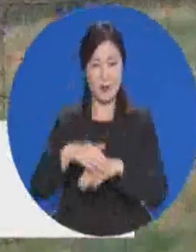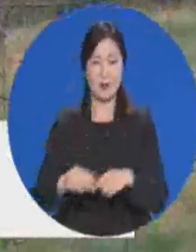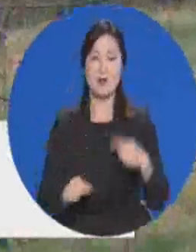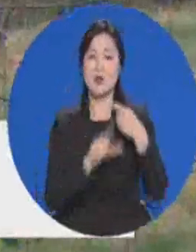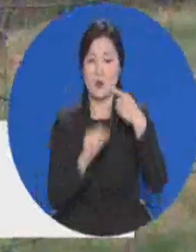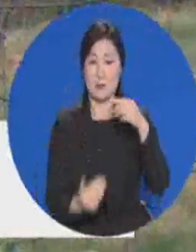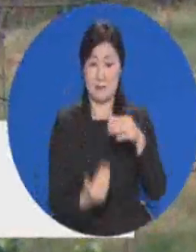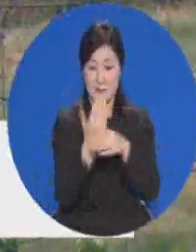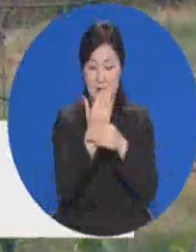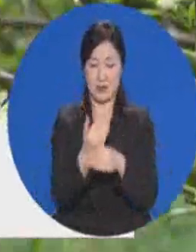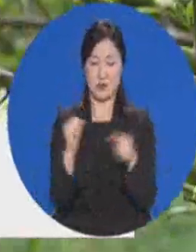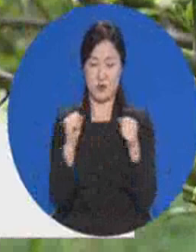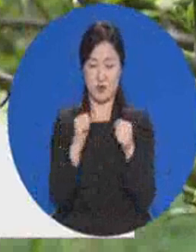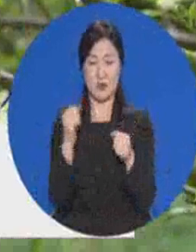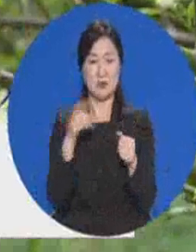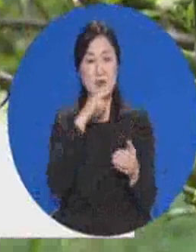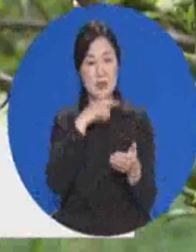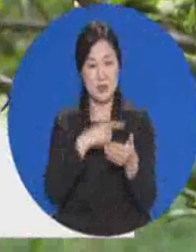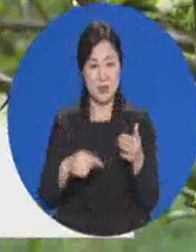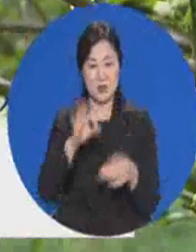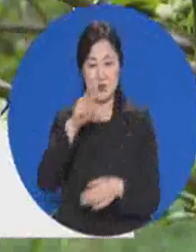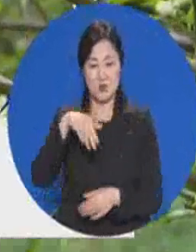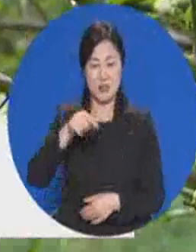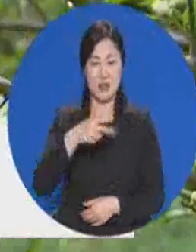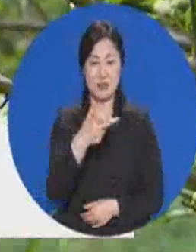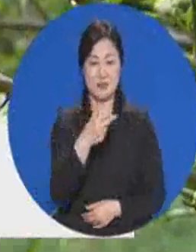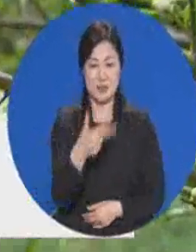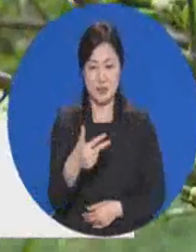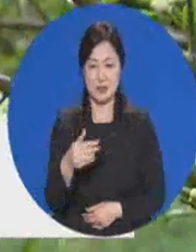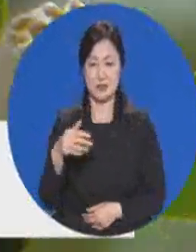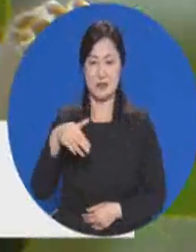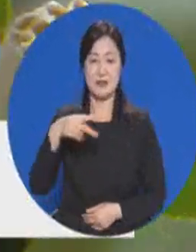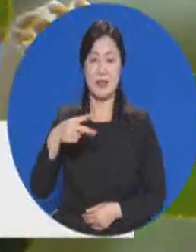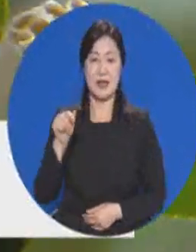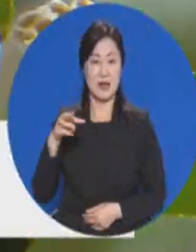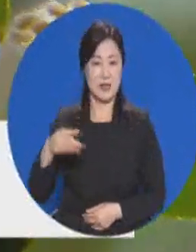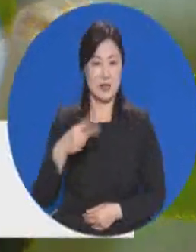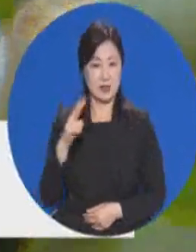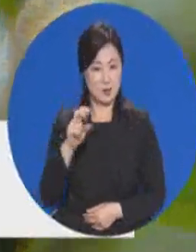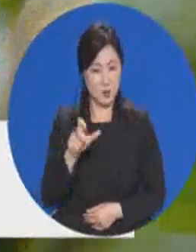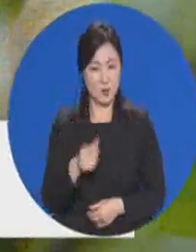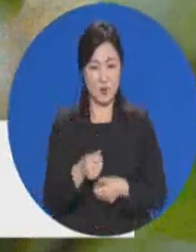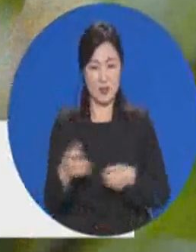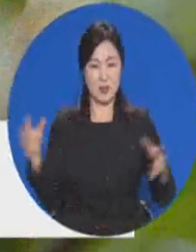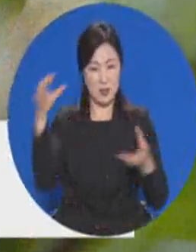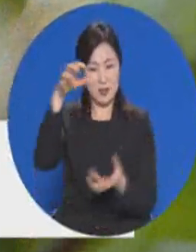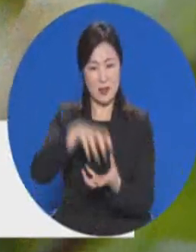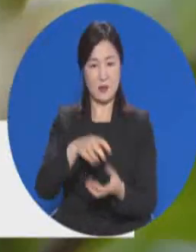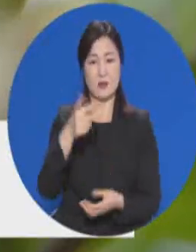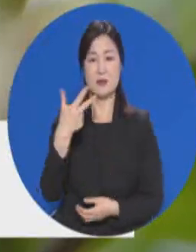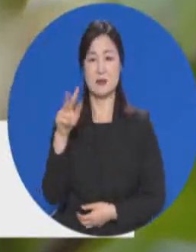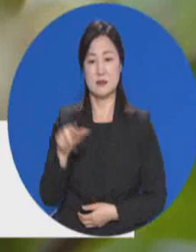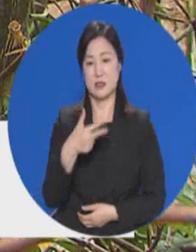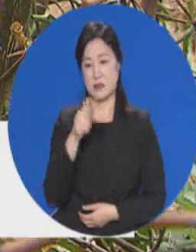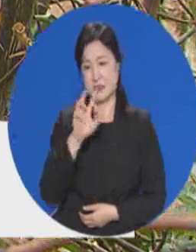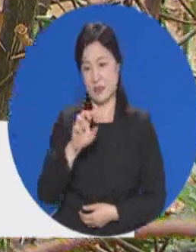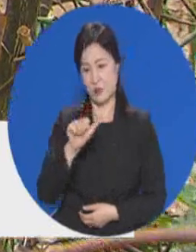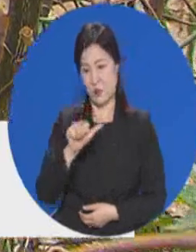발생한 한파로 유자 717헥타르, 참다래 25헥타르 등 모두 794헥타르가 피해를